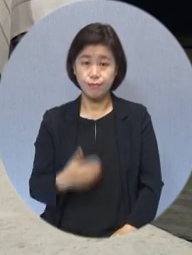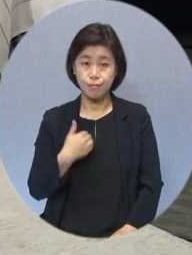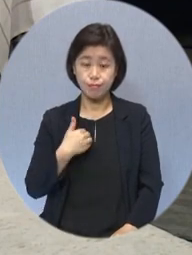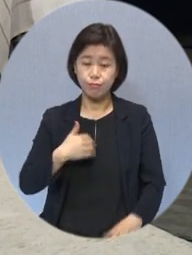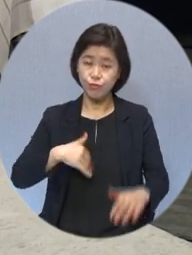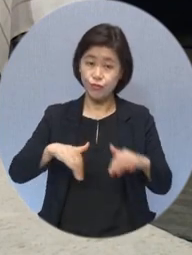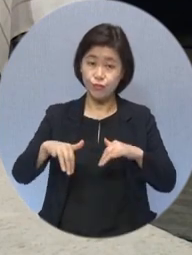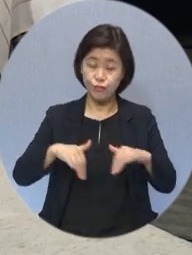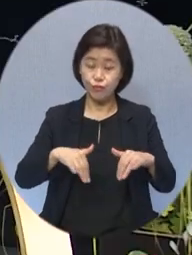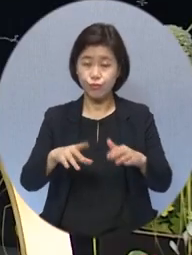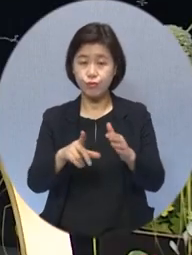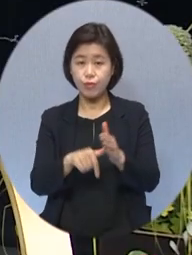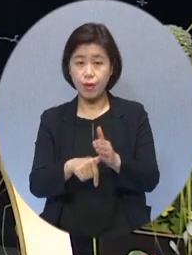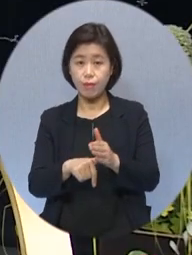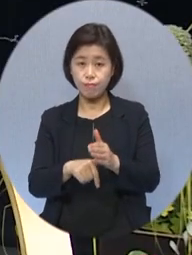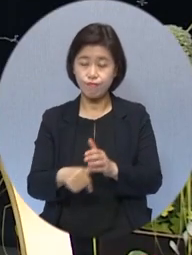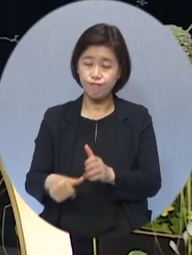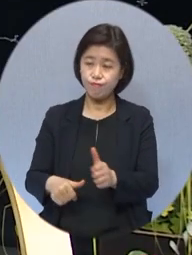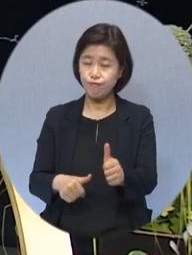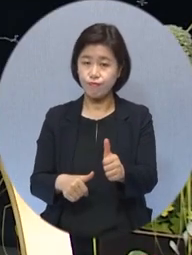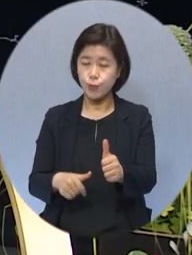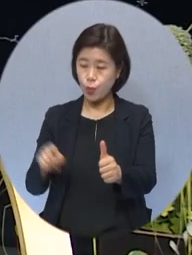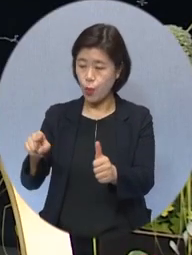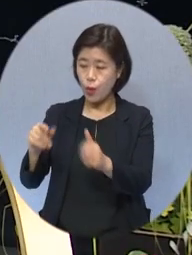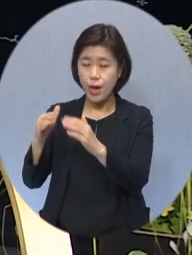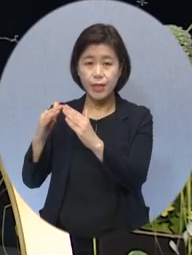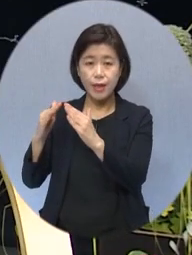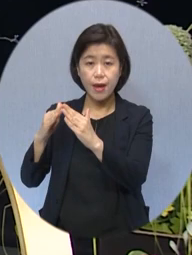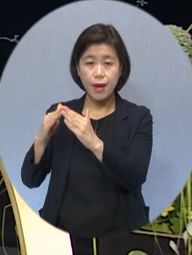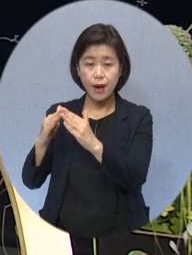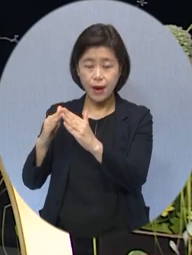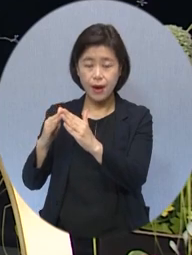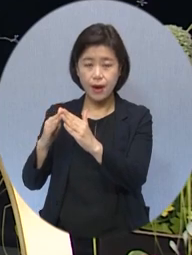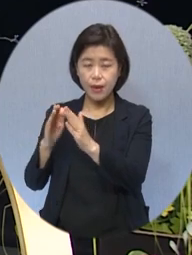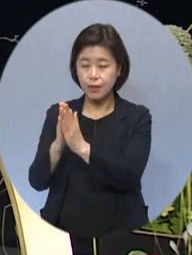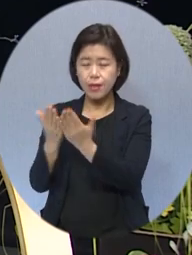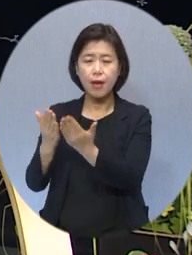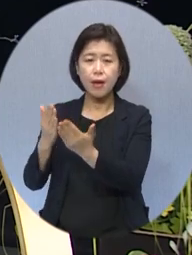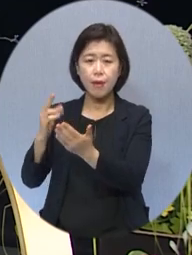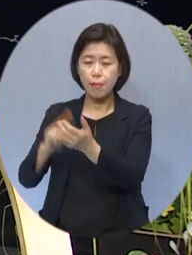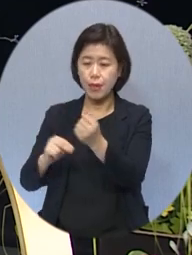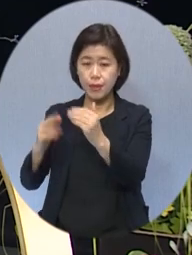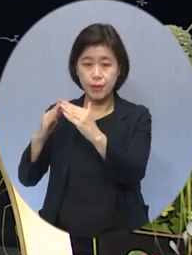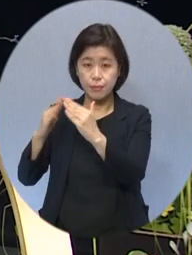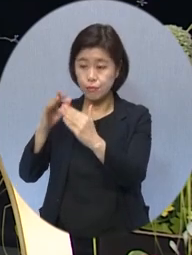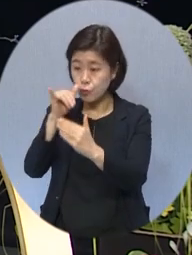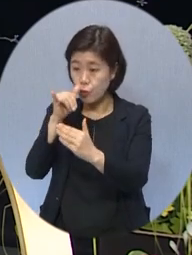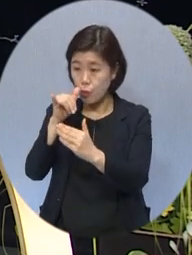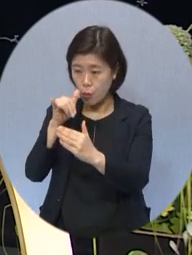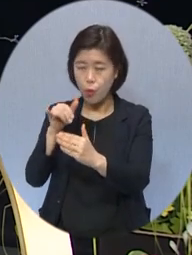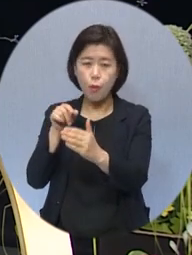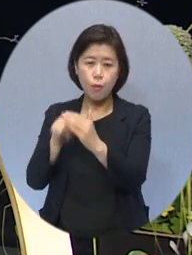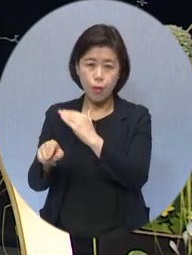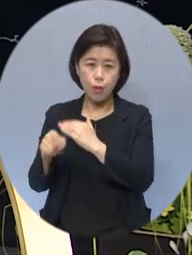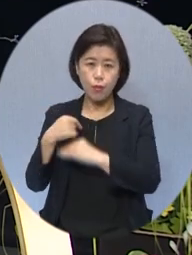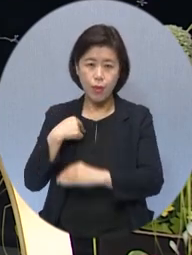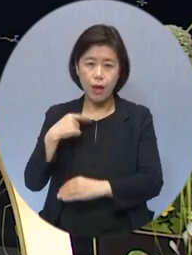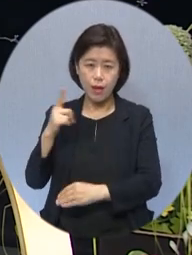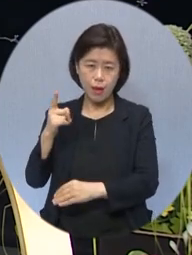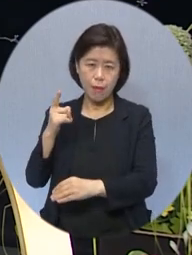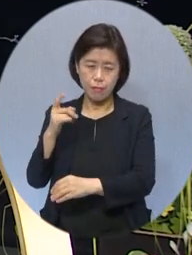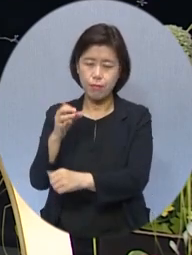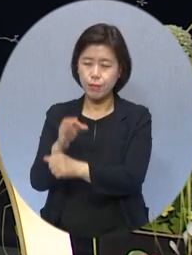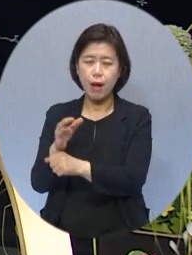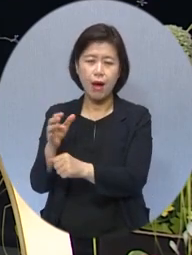일부러 들어가곤 합니다. 시집 코너와 문해지 코너를 먼저 찾습니다. 언제나 한구석, 무릎 아래